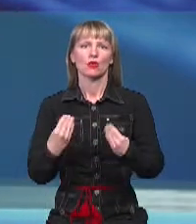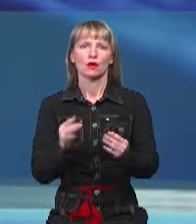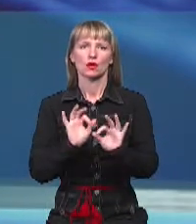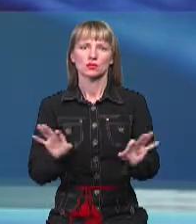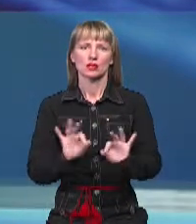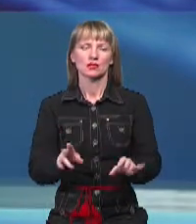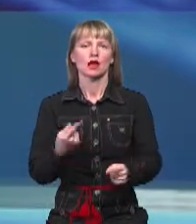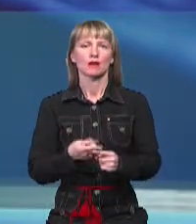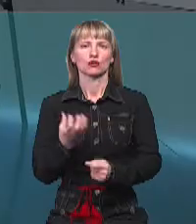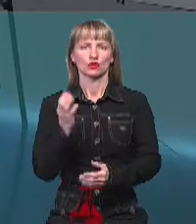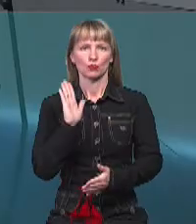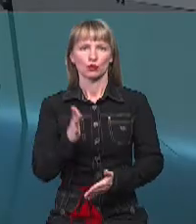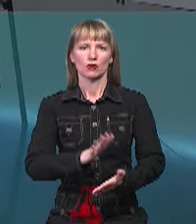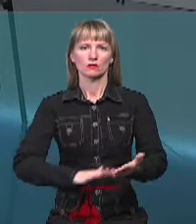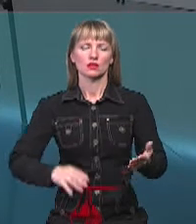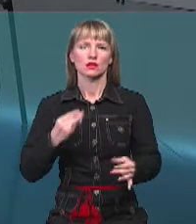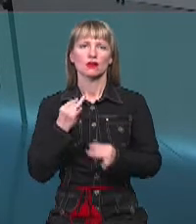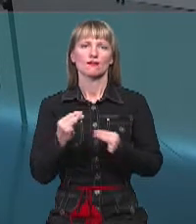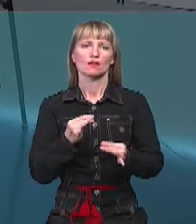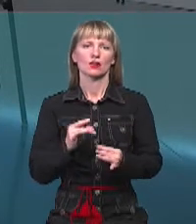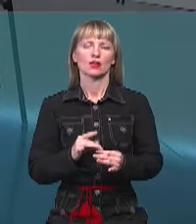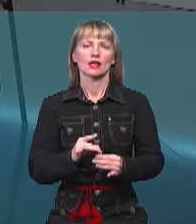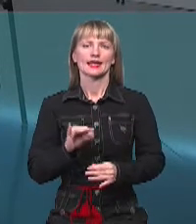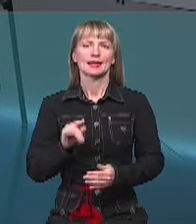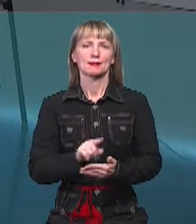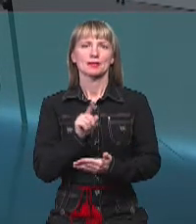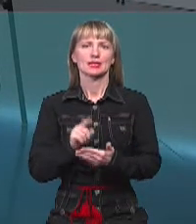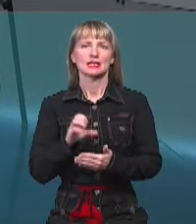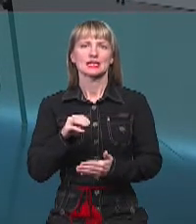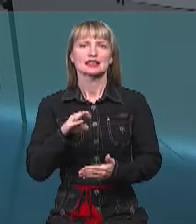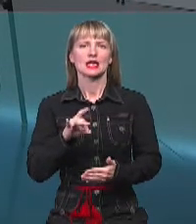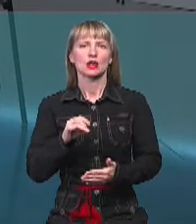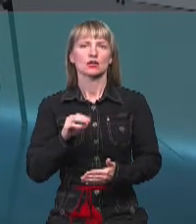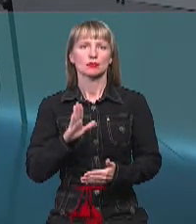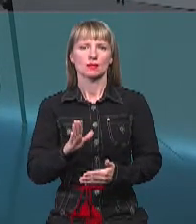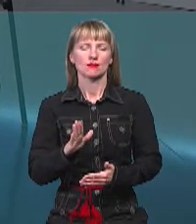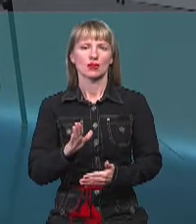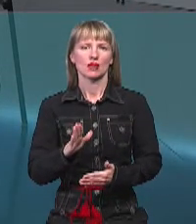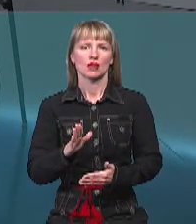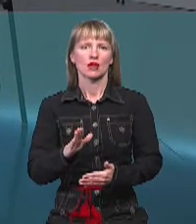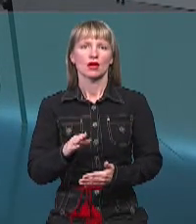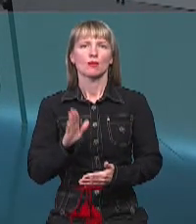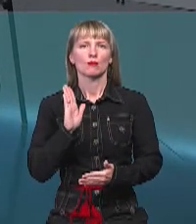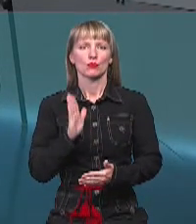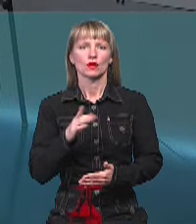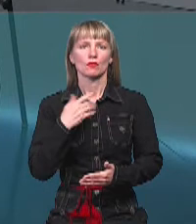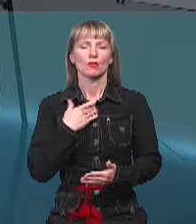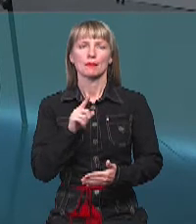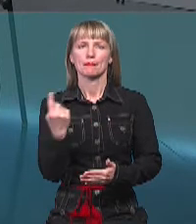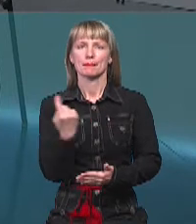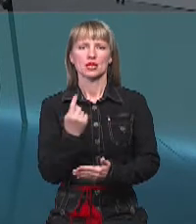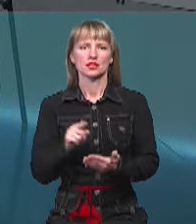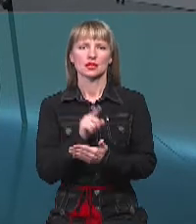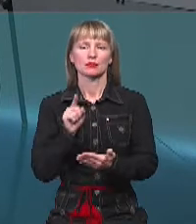про це ще поговоримо, прозвучало у відповіді і питання стереотипів. І от про ці стереотипи, може, і буде моє перше запитання